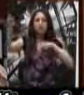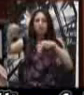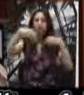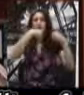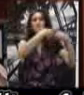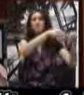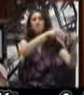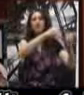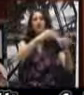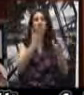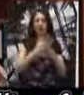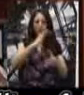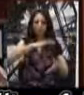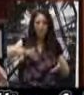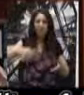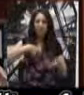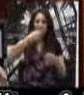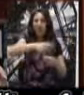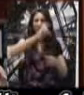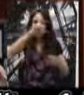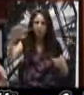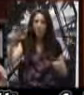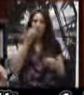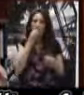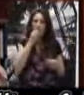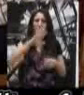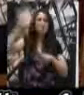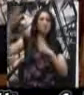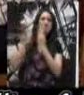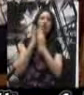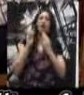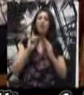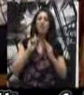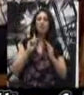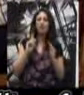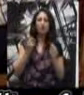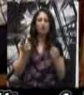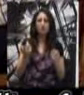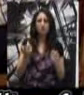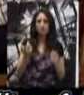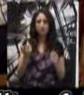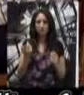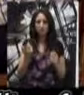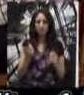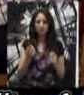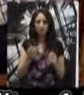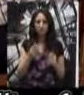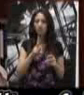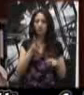إن أنا أعالجه وأعرف إن أنا أكل اللي معايا. مفيش حد معايا. أنا معرفش يا ست